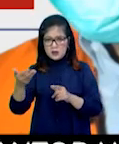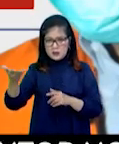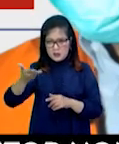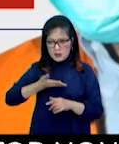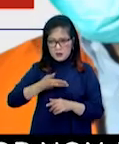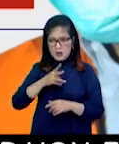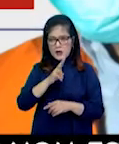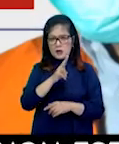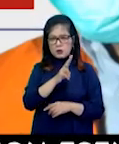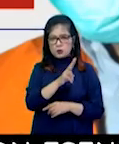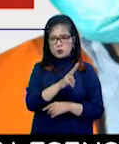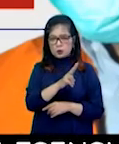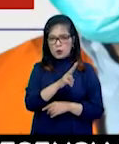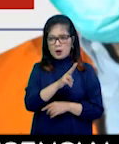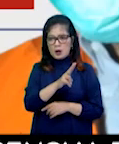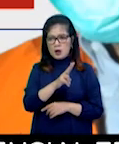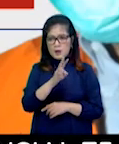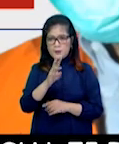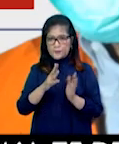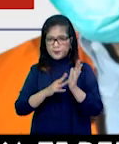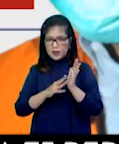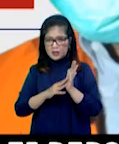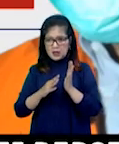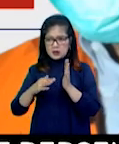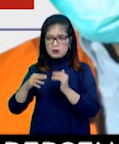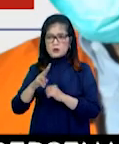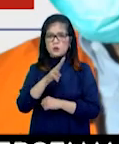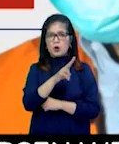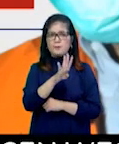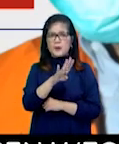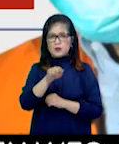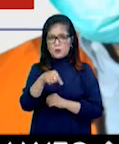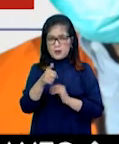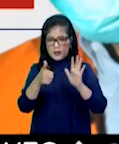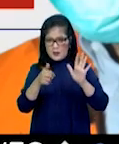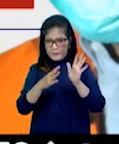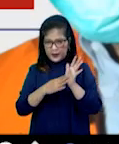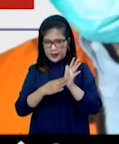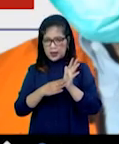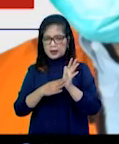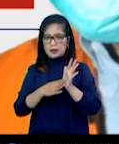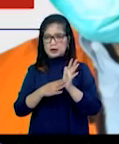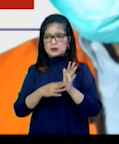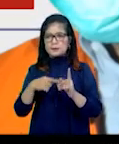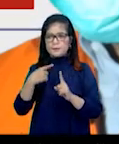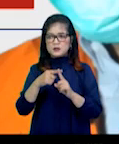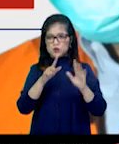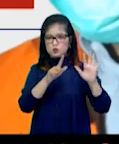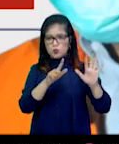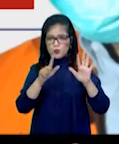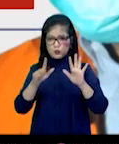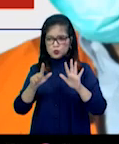plus 77 ribu dolar Amerika Serikat. Di tingkat pertama, Pengadilan Tindak Pidana Korupsi Jakarta menjatuhkan vonis 5